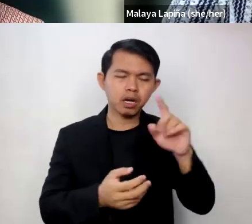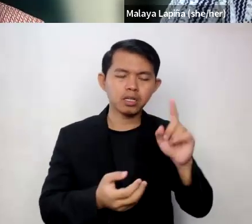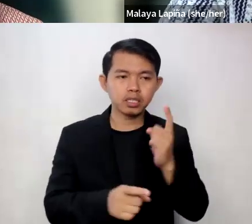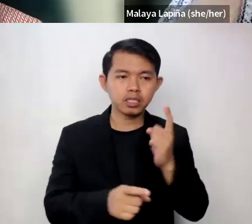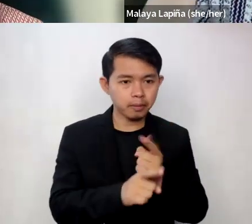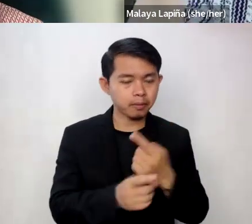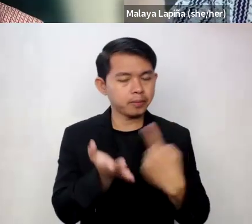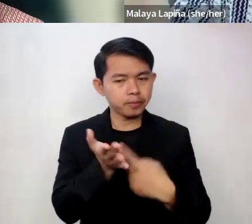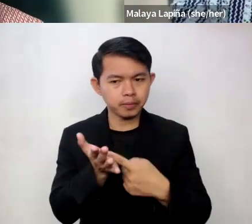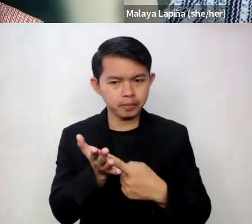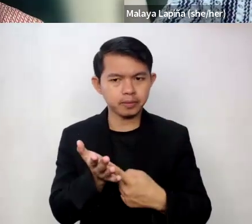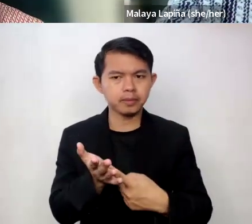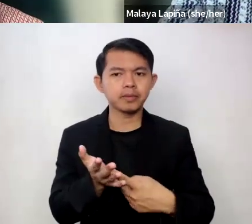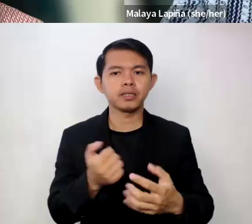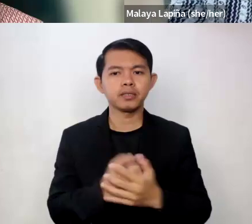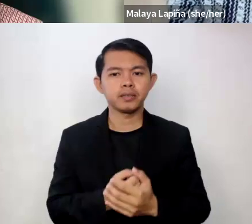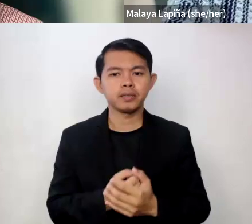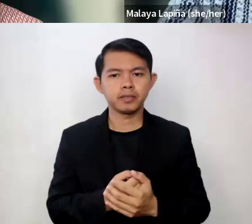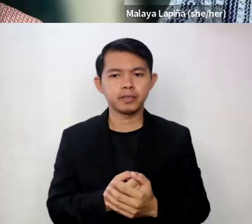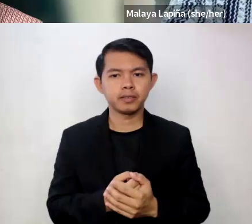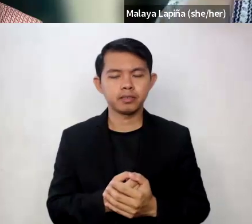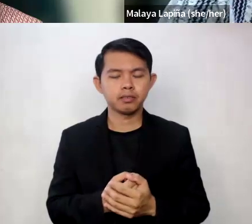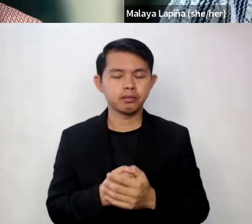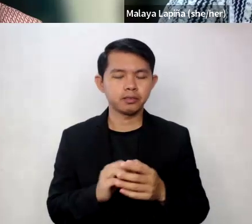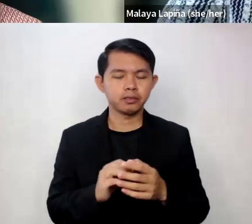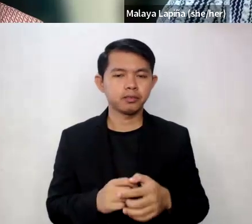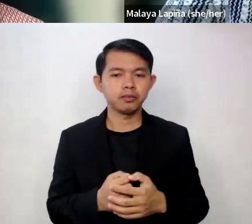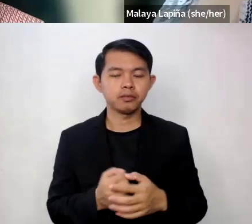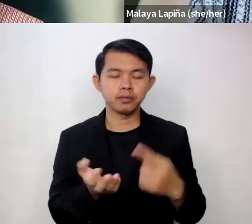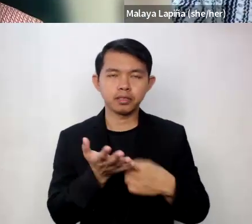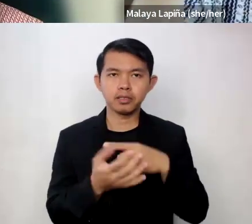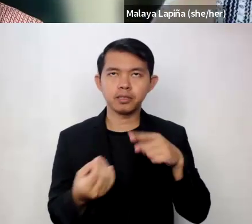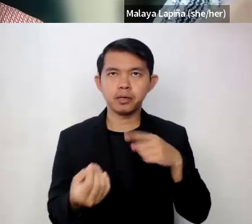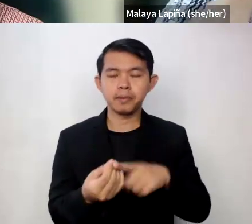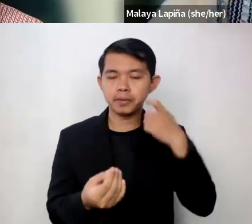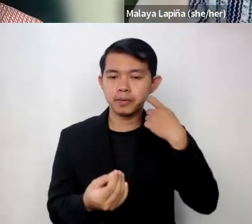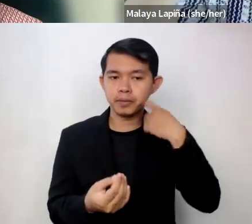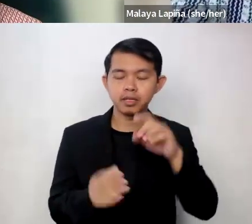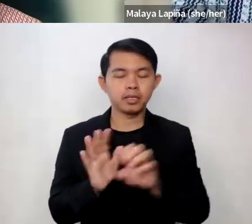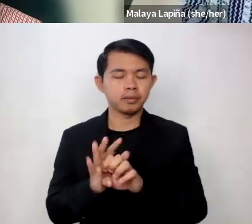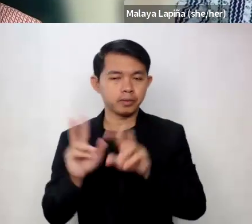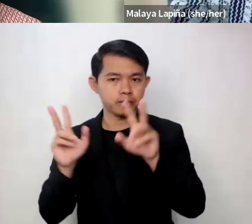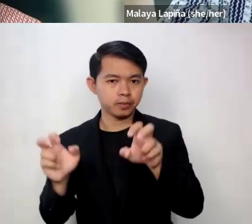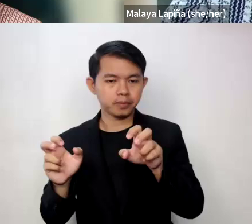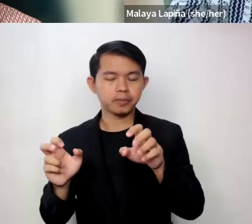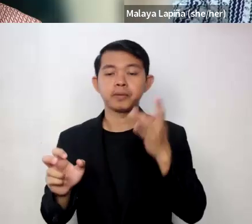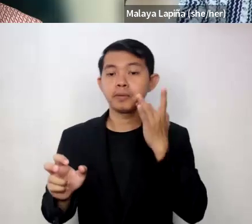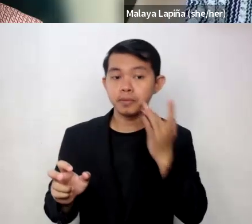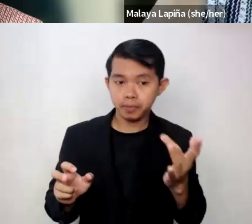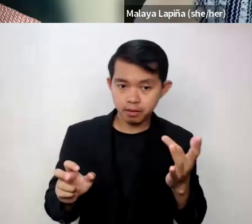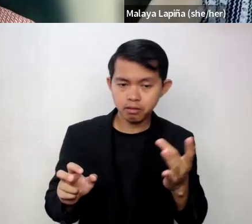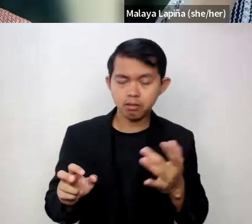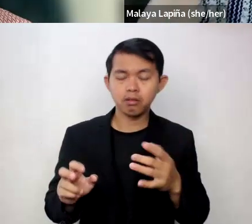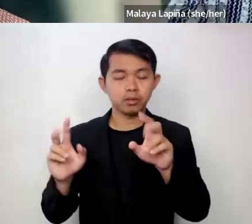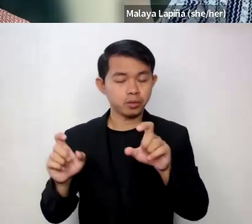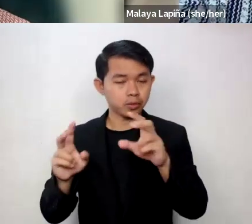ng mga bantut sa usapin ng transness, ng transgender? Or yung bakla, ano talaga pang derogatory yung term na bakla? No, paano